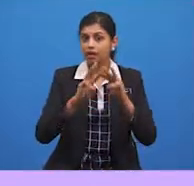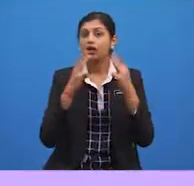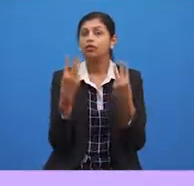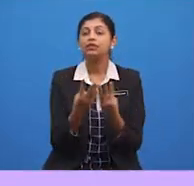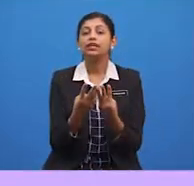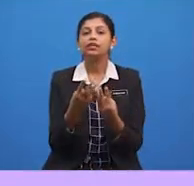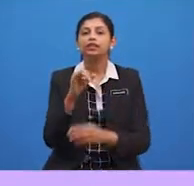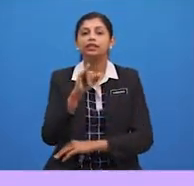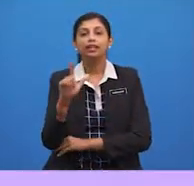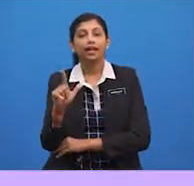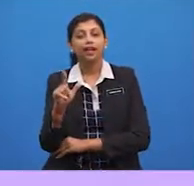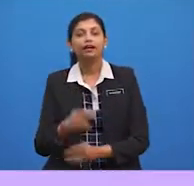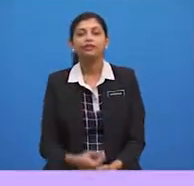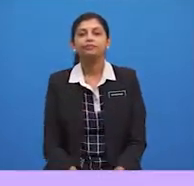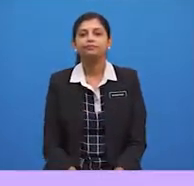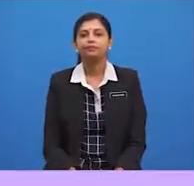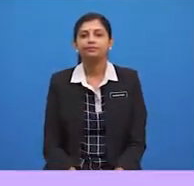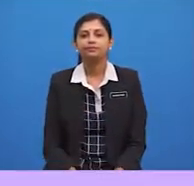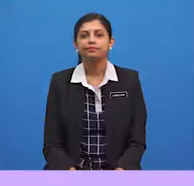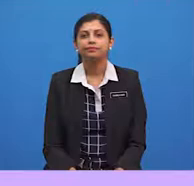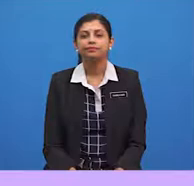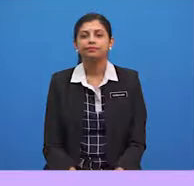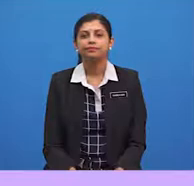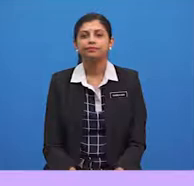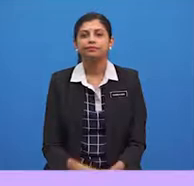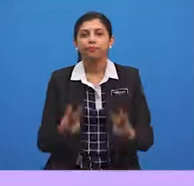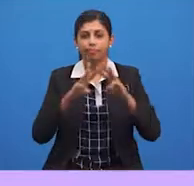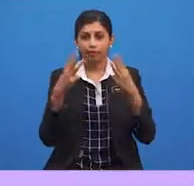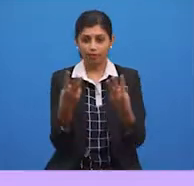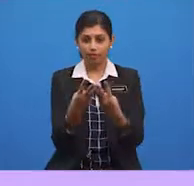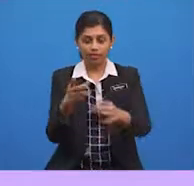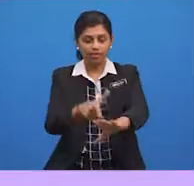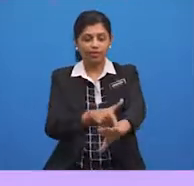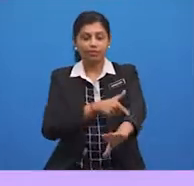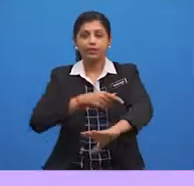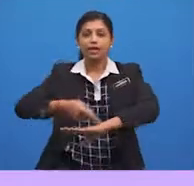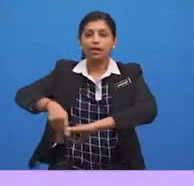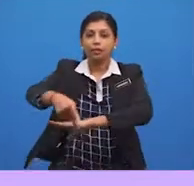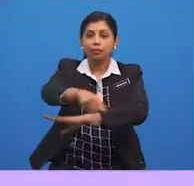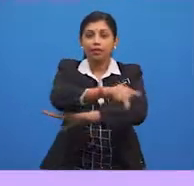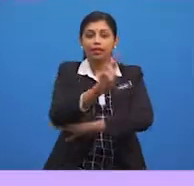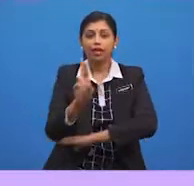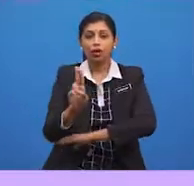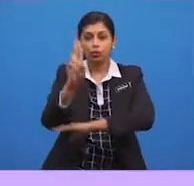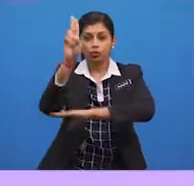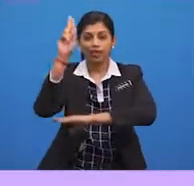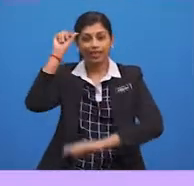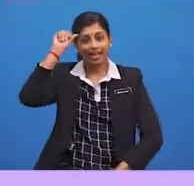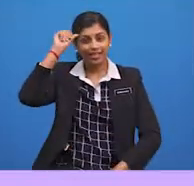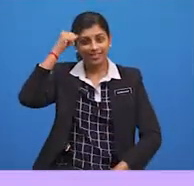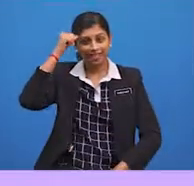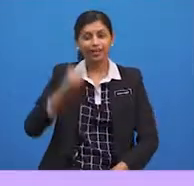ini ialah kawasan di sepanjang pantai utara Asia,